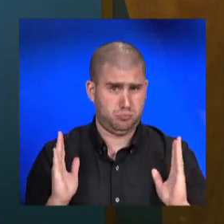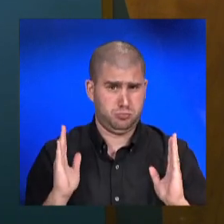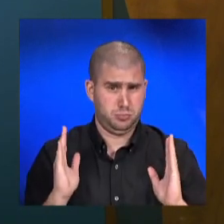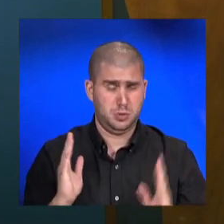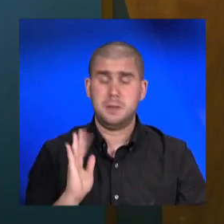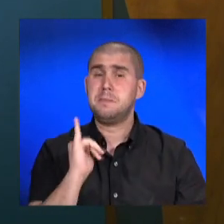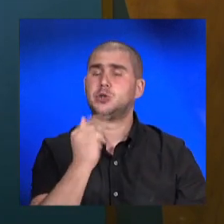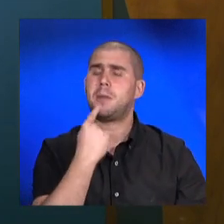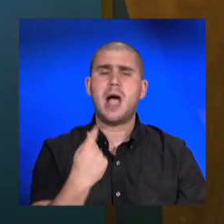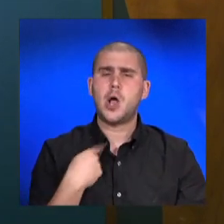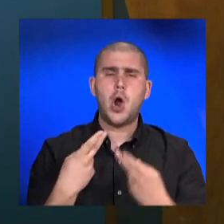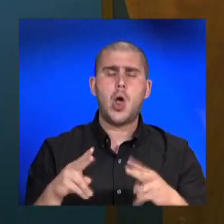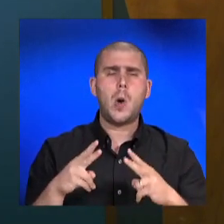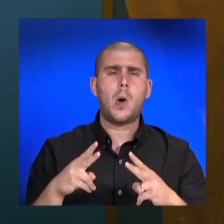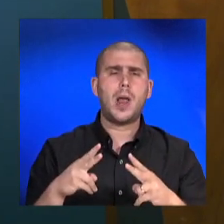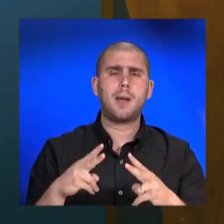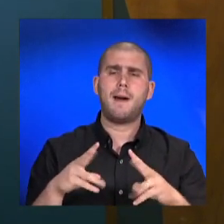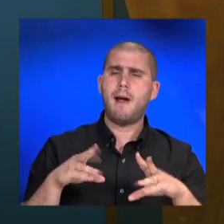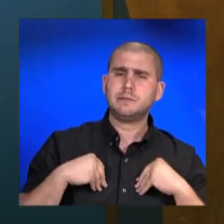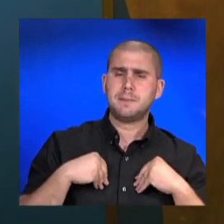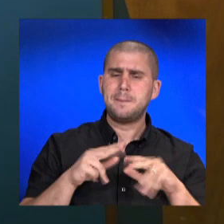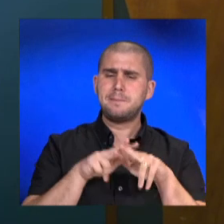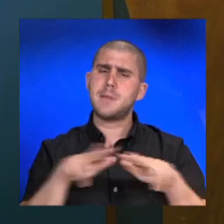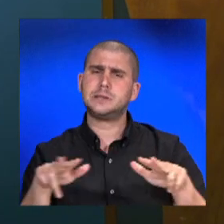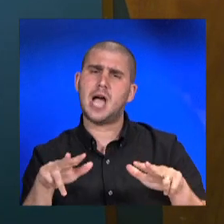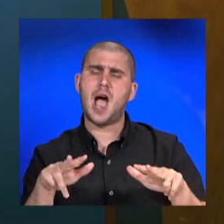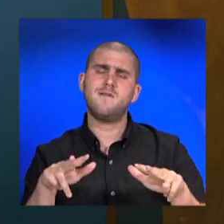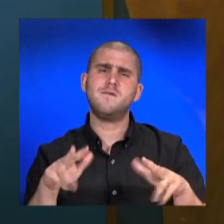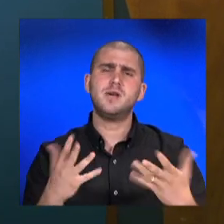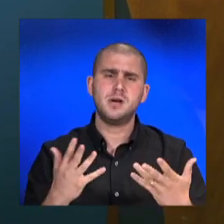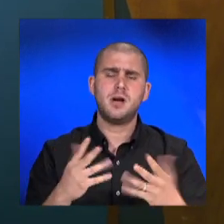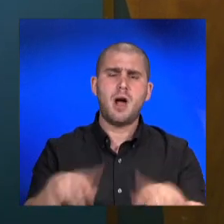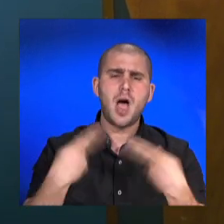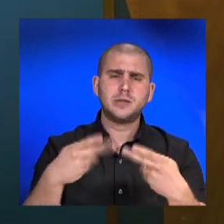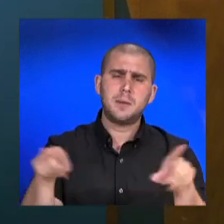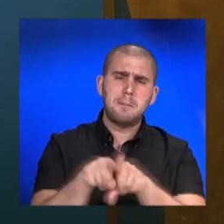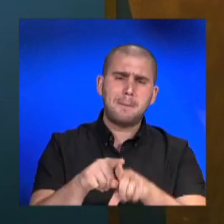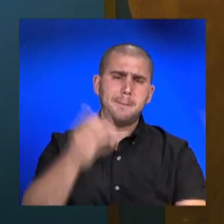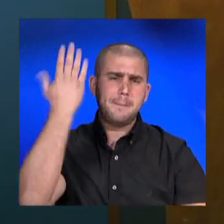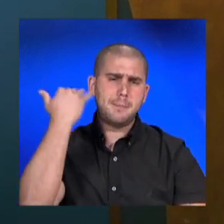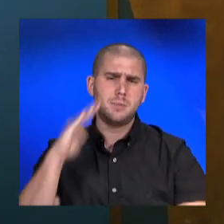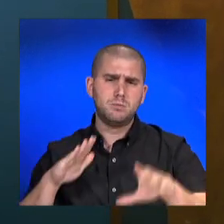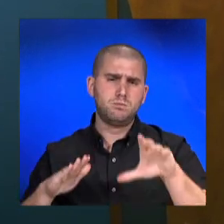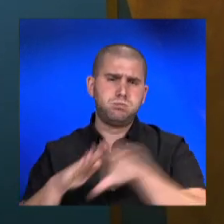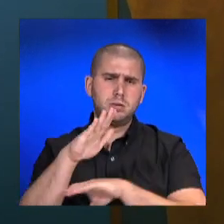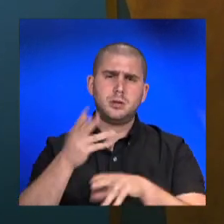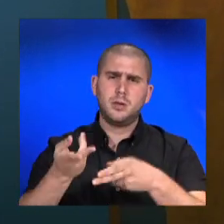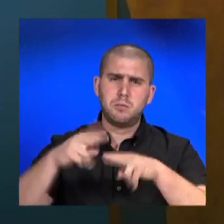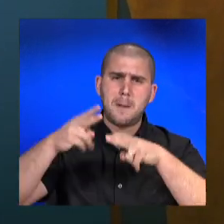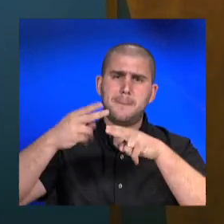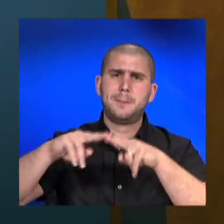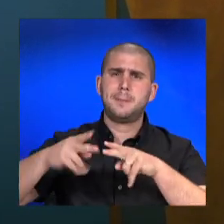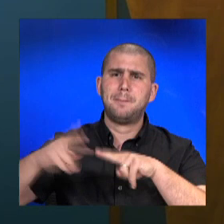לתת למצב שנחזור בחזרה לגידול של טור גיאומטרי, משום שהטור